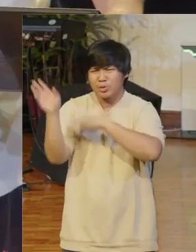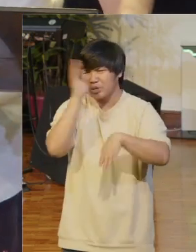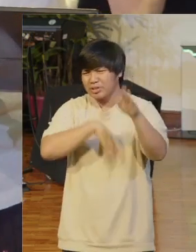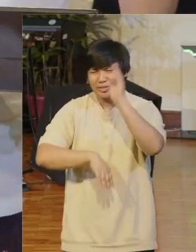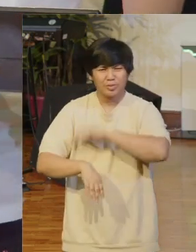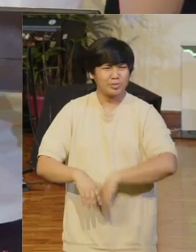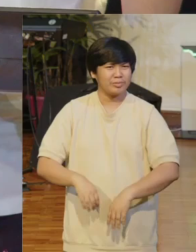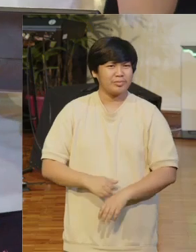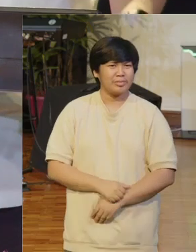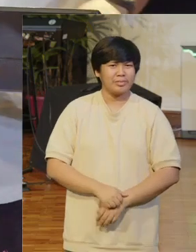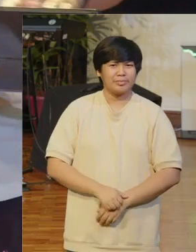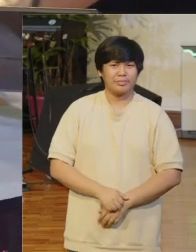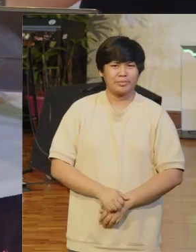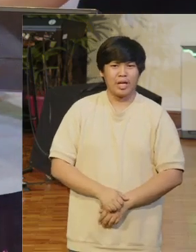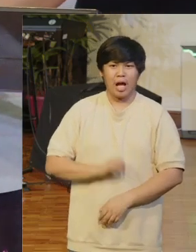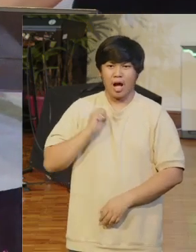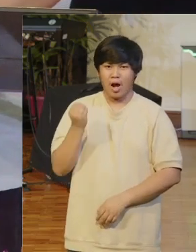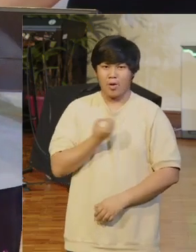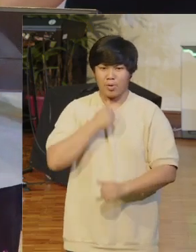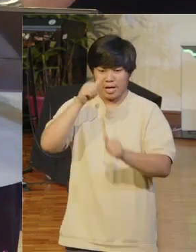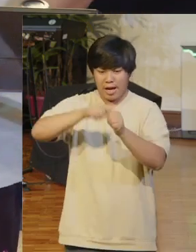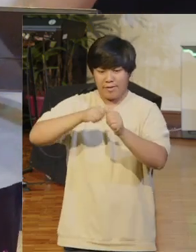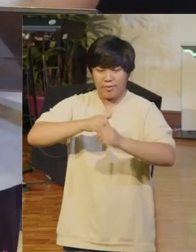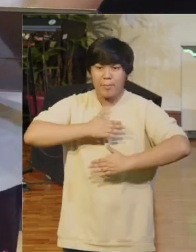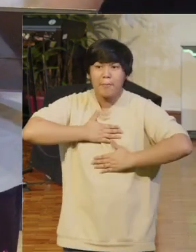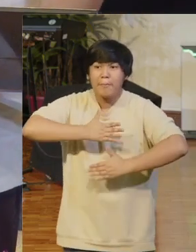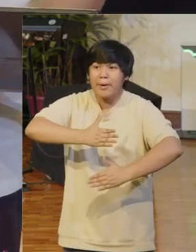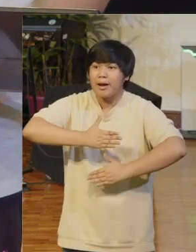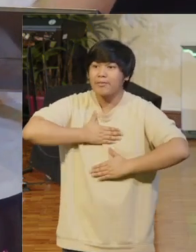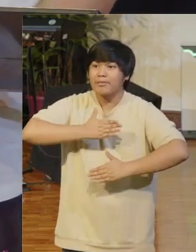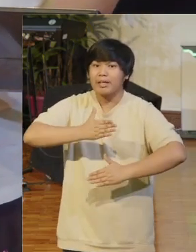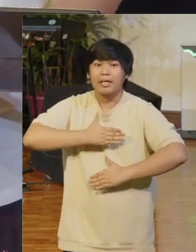pagbitaw ng ating hininga, ang